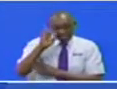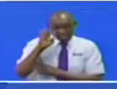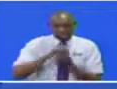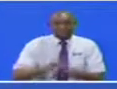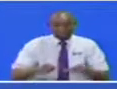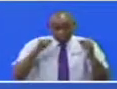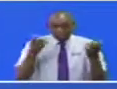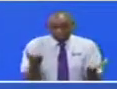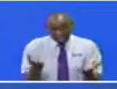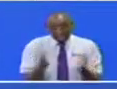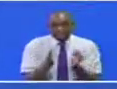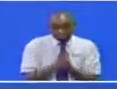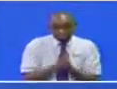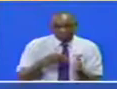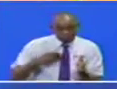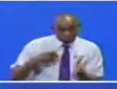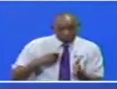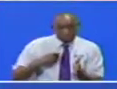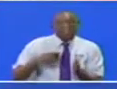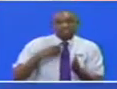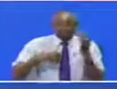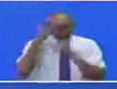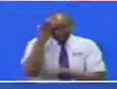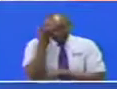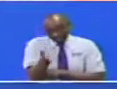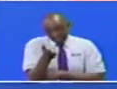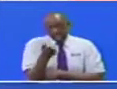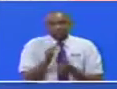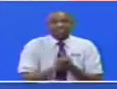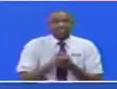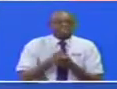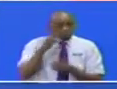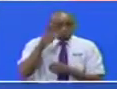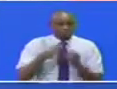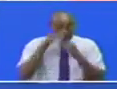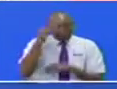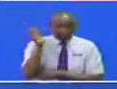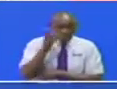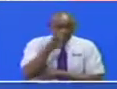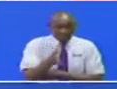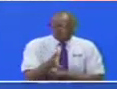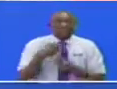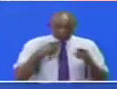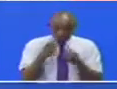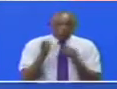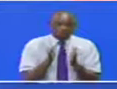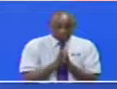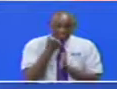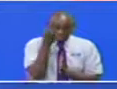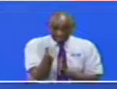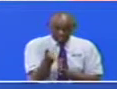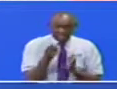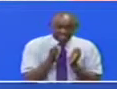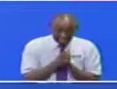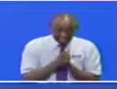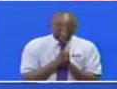katika taasisi ya mafunzo ya maendeleo katika chuo kikuu cha Nairobi, ambaye hivi sasa tunapatana naye kwa njia moja kwa moja katika studio zetu